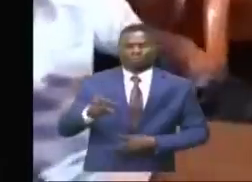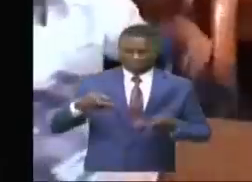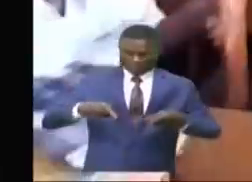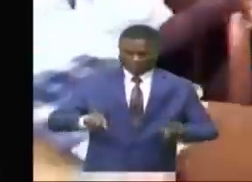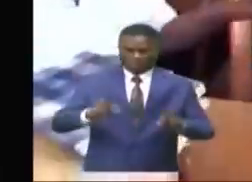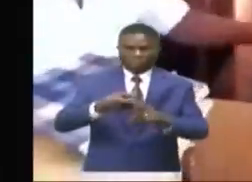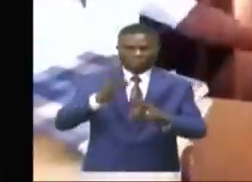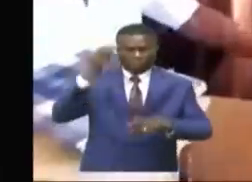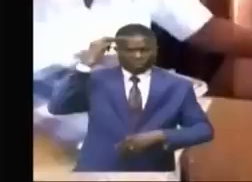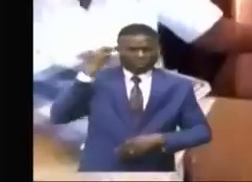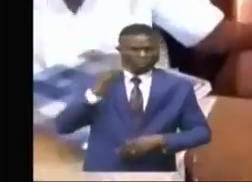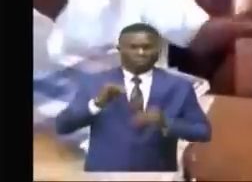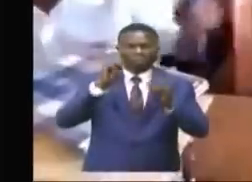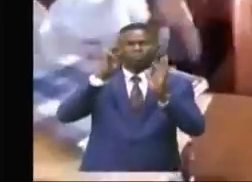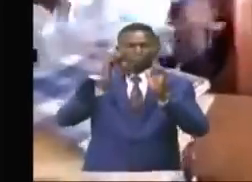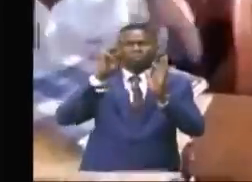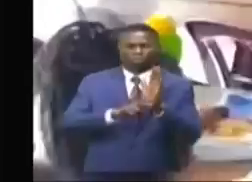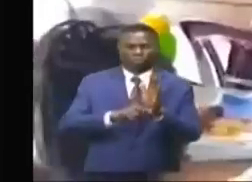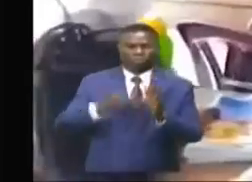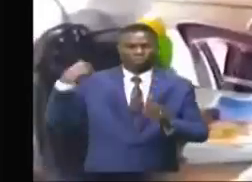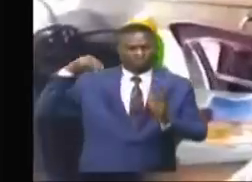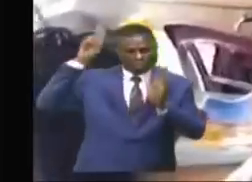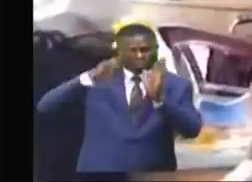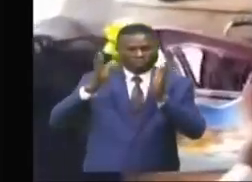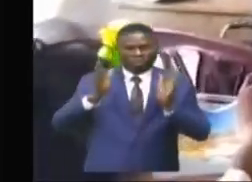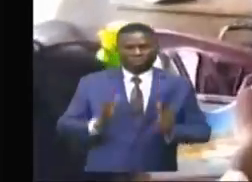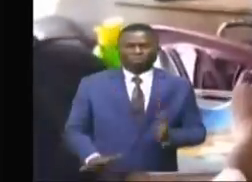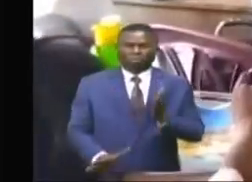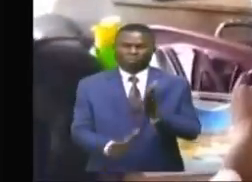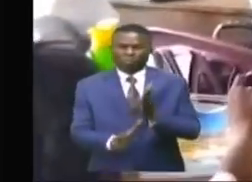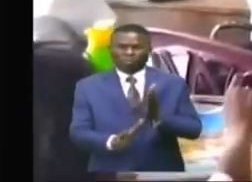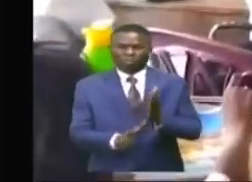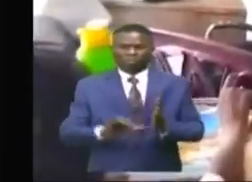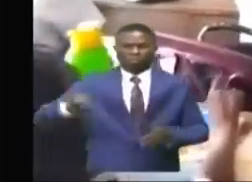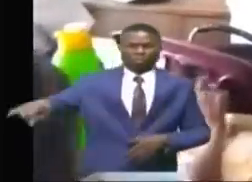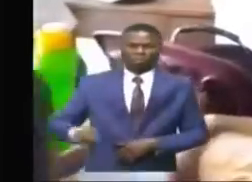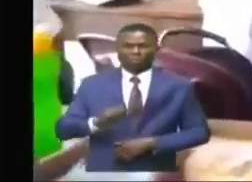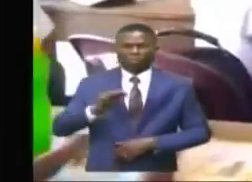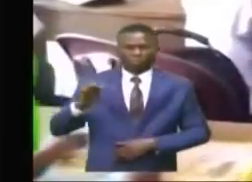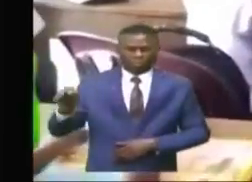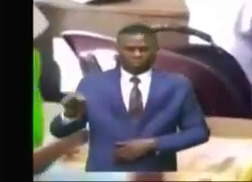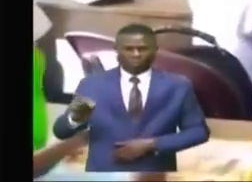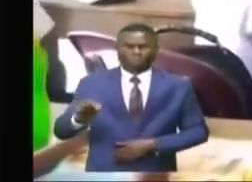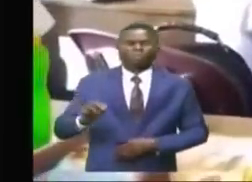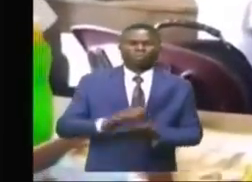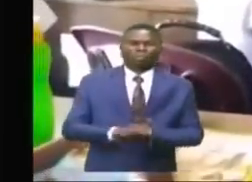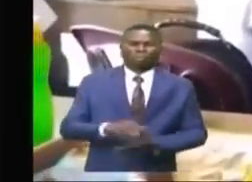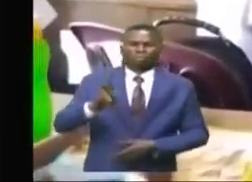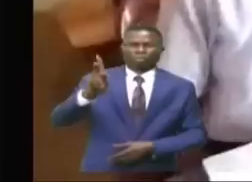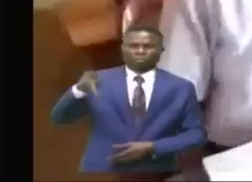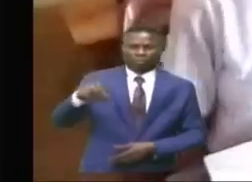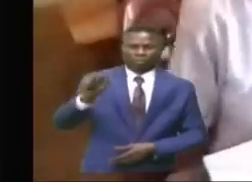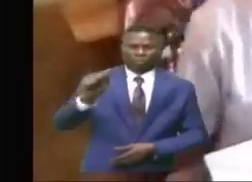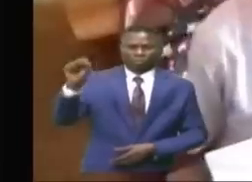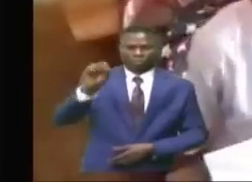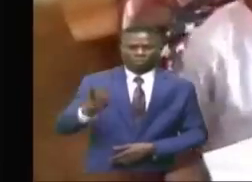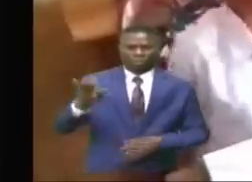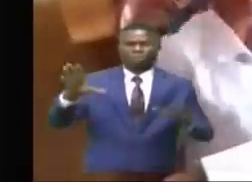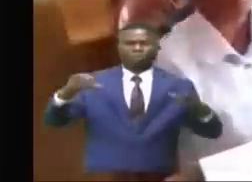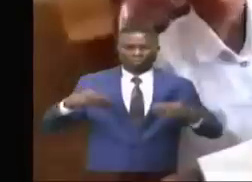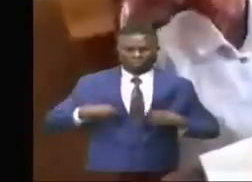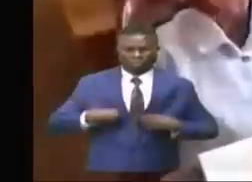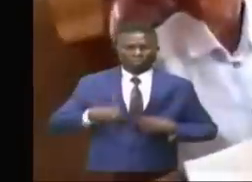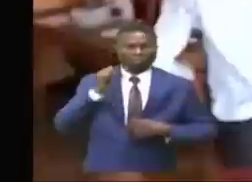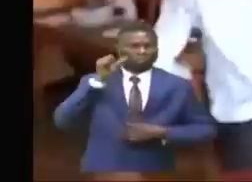du ministre de l'EPST, le gouverneur ad intérim Jean Malo Mbongo Passi a confirmé ce lundi